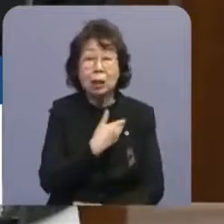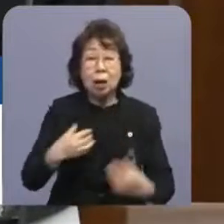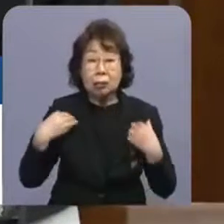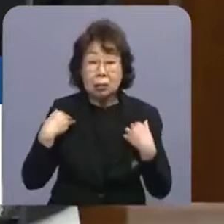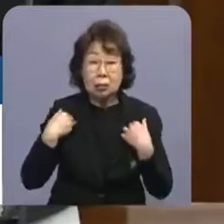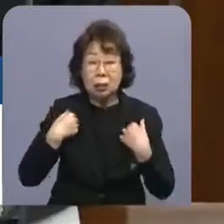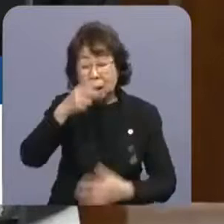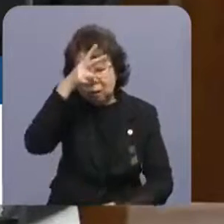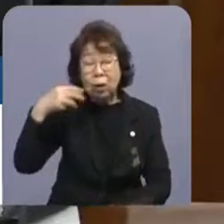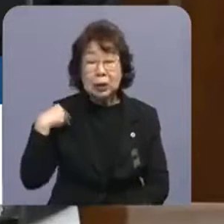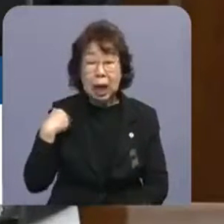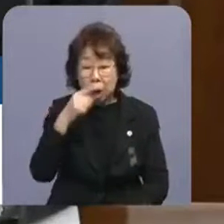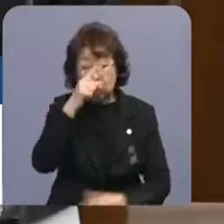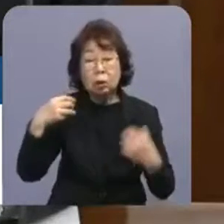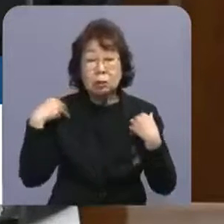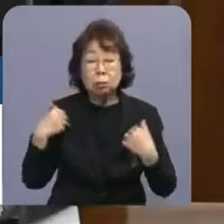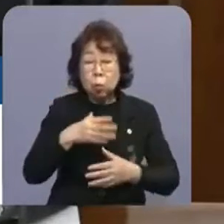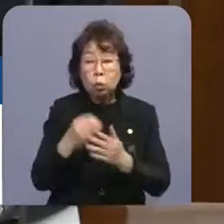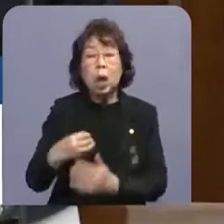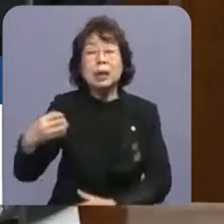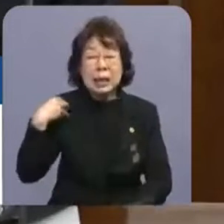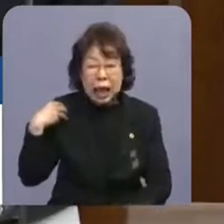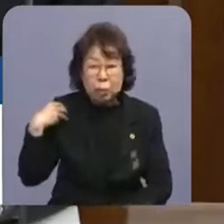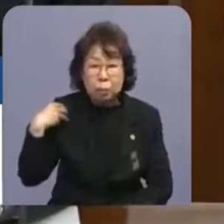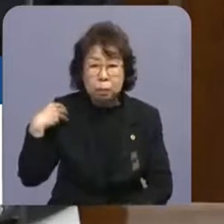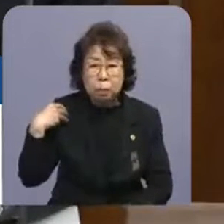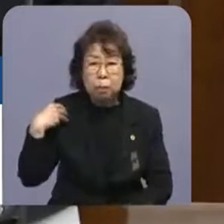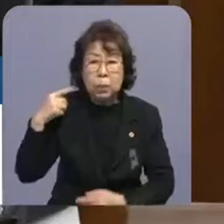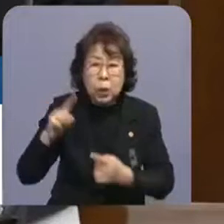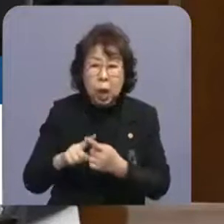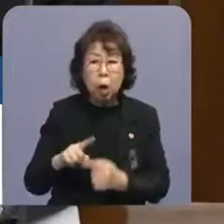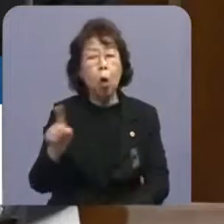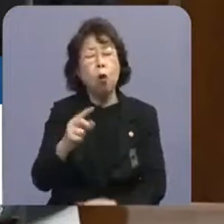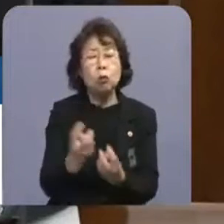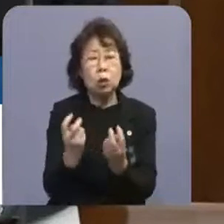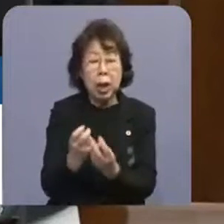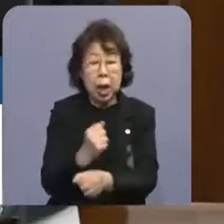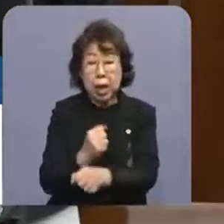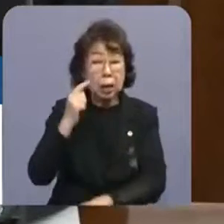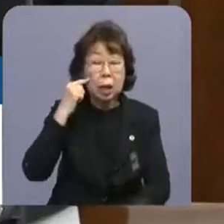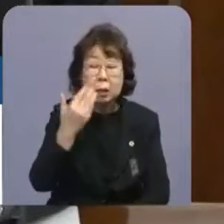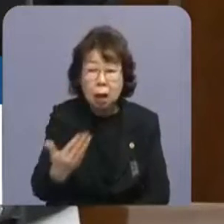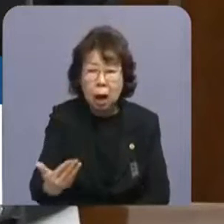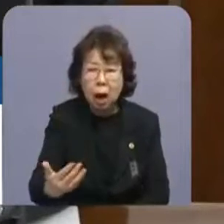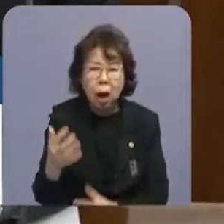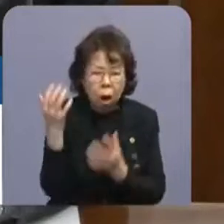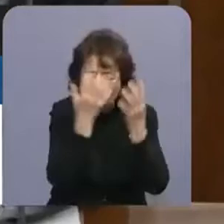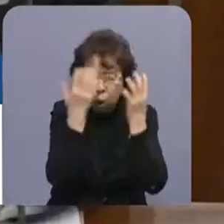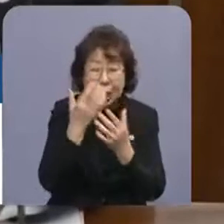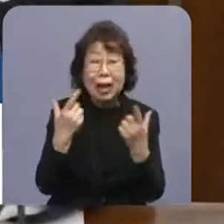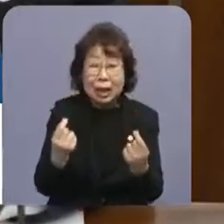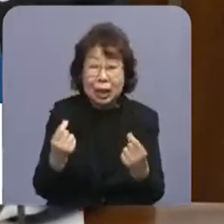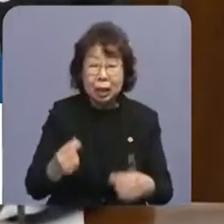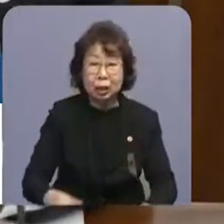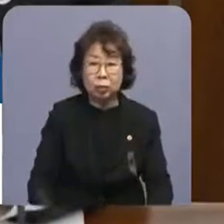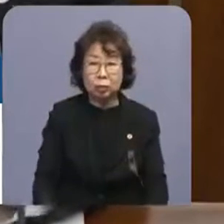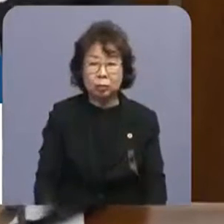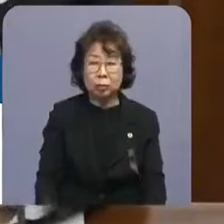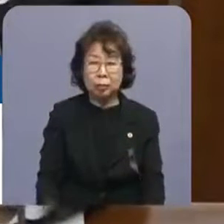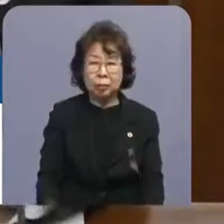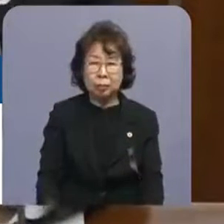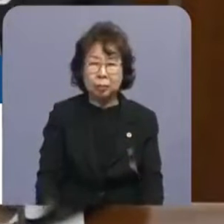자치경찰하고 국가경찰하고 이 책임에 개통이 어떻게 돼야 되는지 그게 참 좀 혼란스럽거든요.